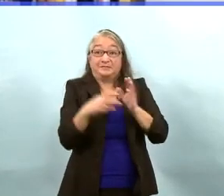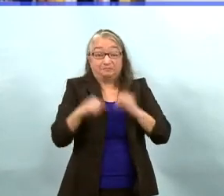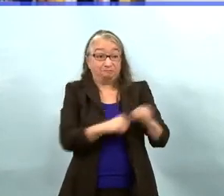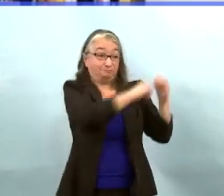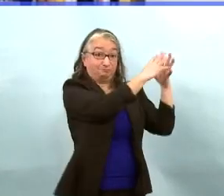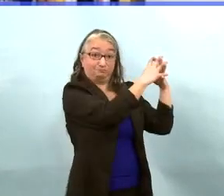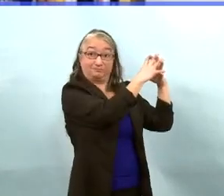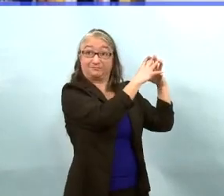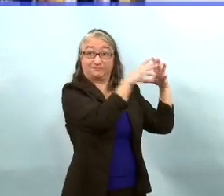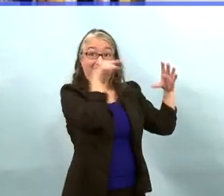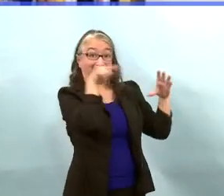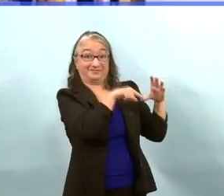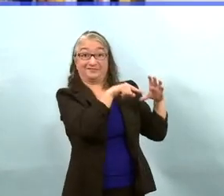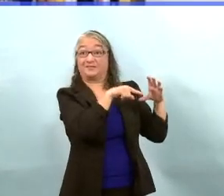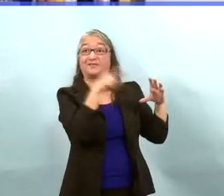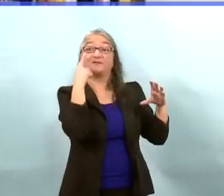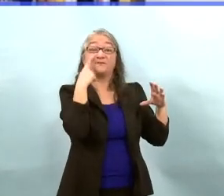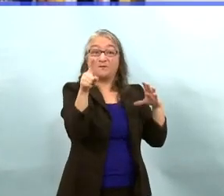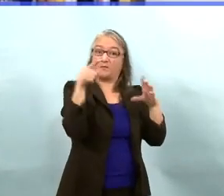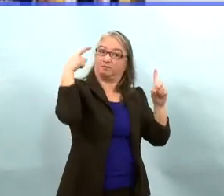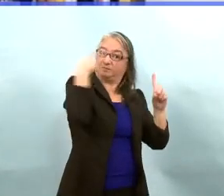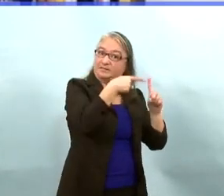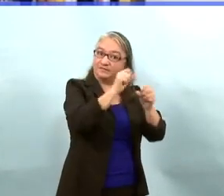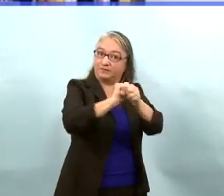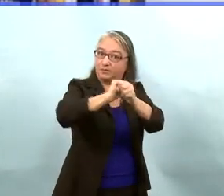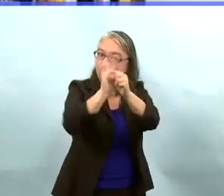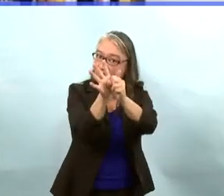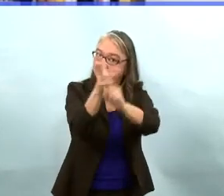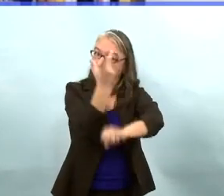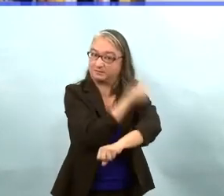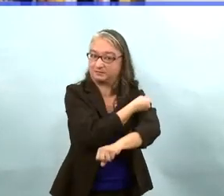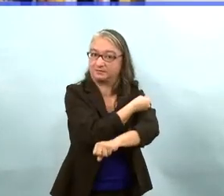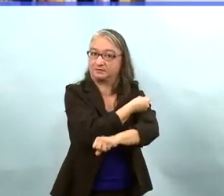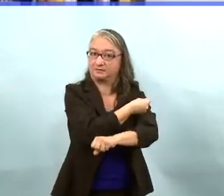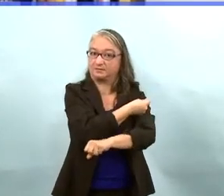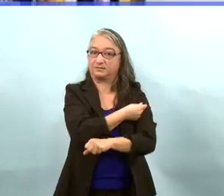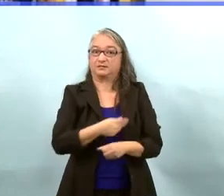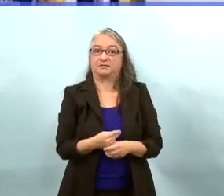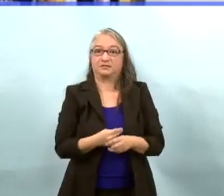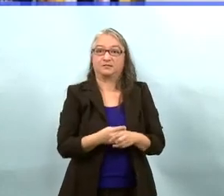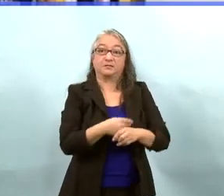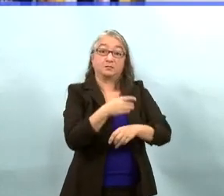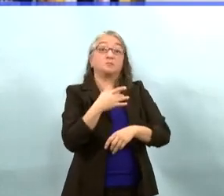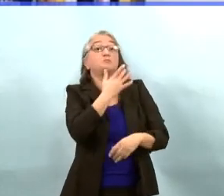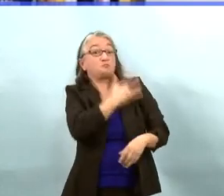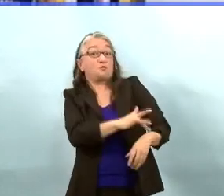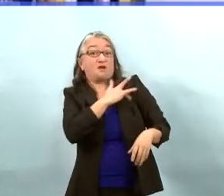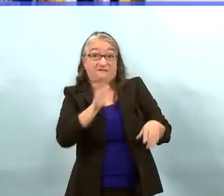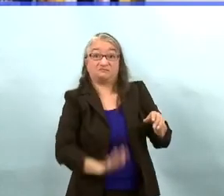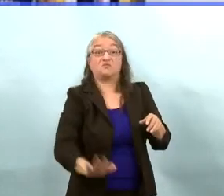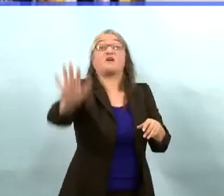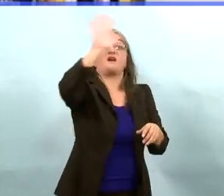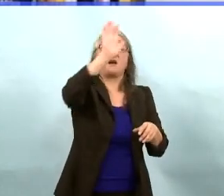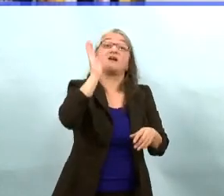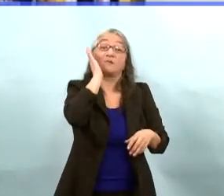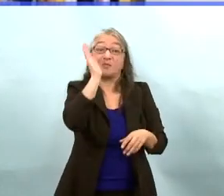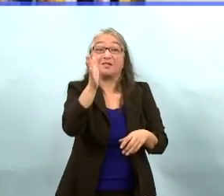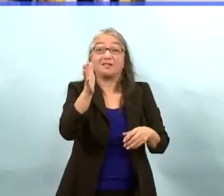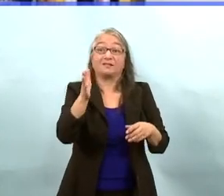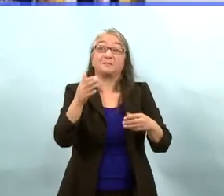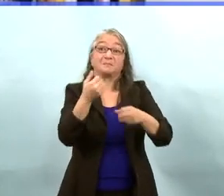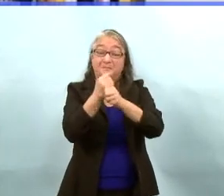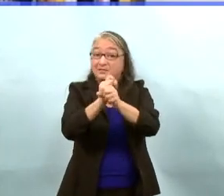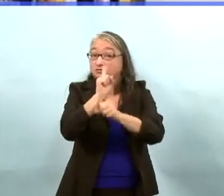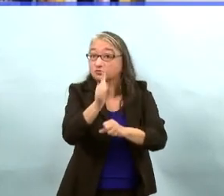Donc, dans ce cas-là, on va avoir des cliniques de vaccination provinciales pour s'assurer que dans toute la province, les gens peuvent accéder au vaccin